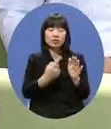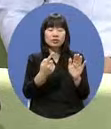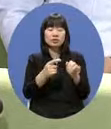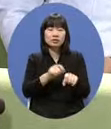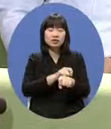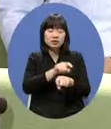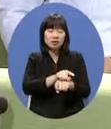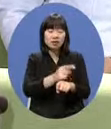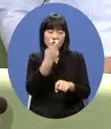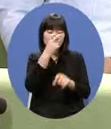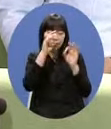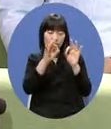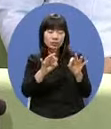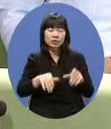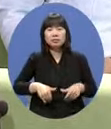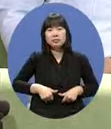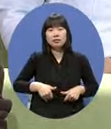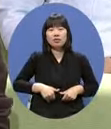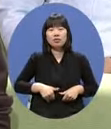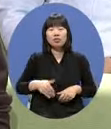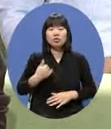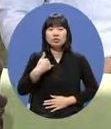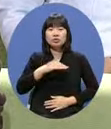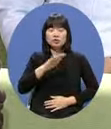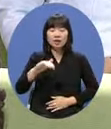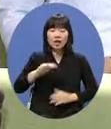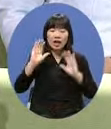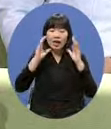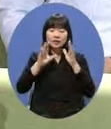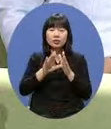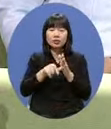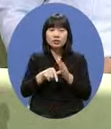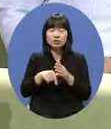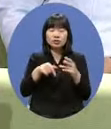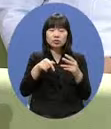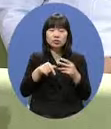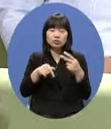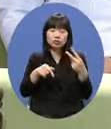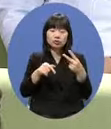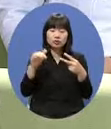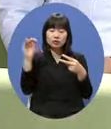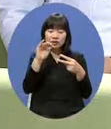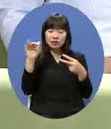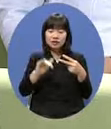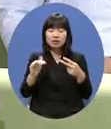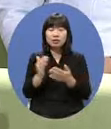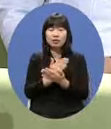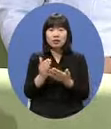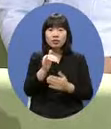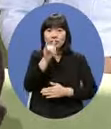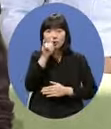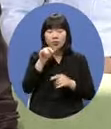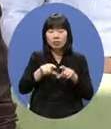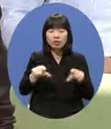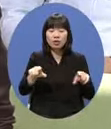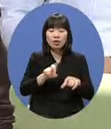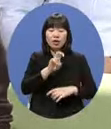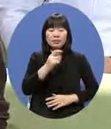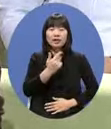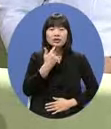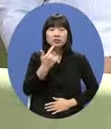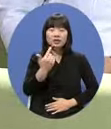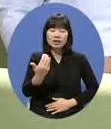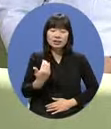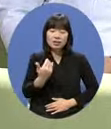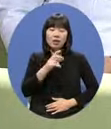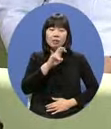이제 살펴보시는게 필요한데요 크게 우리가 이제 아동기를 좀 두 개로 그니까 두 단계로 딱 나누면 보통 만 6세 이전과